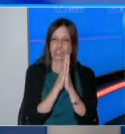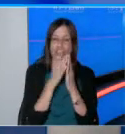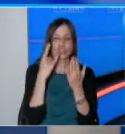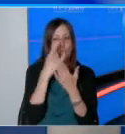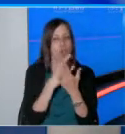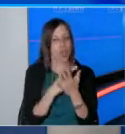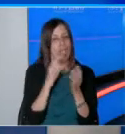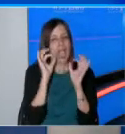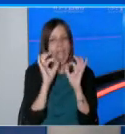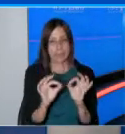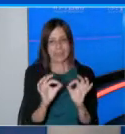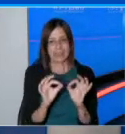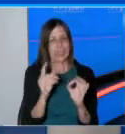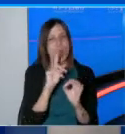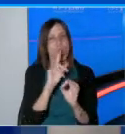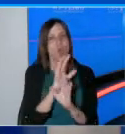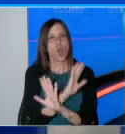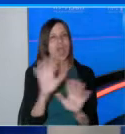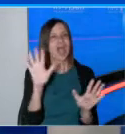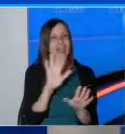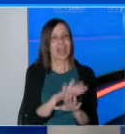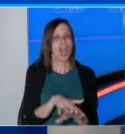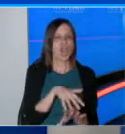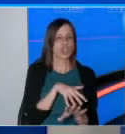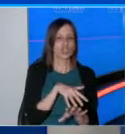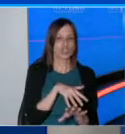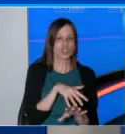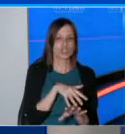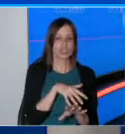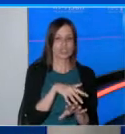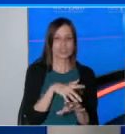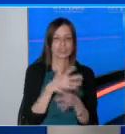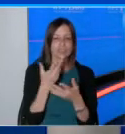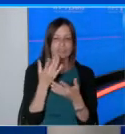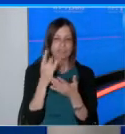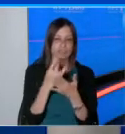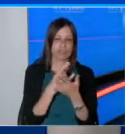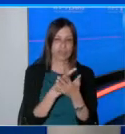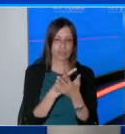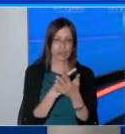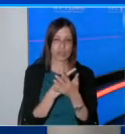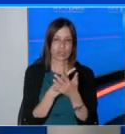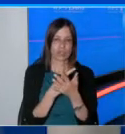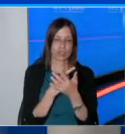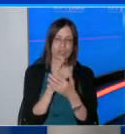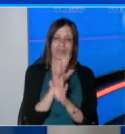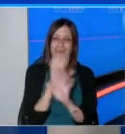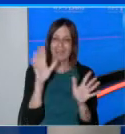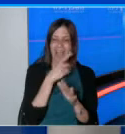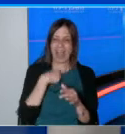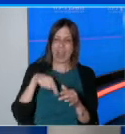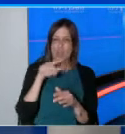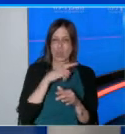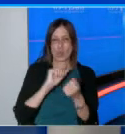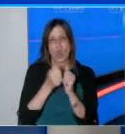החוק האמיתי, שלא רק נרגיש שהחוק זה רק עלינו, או